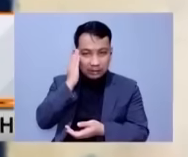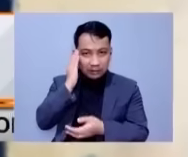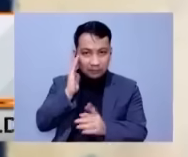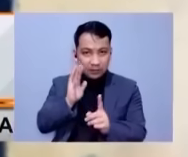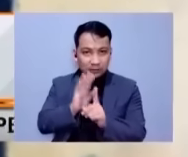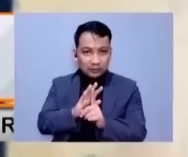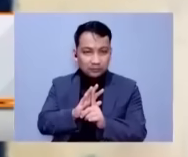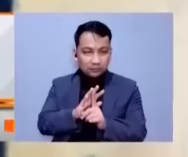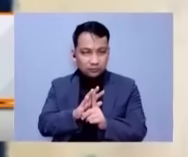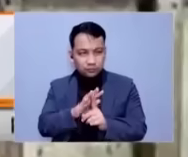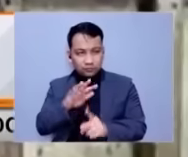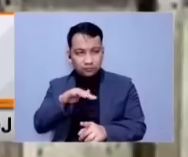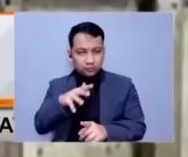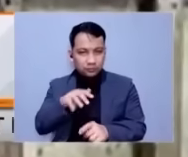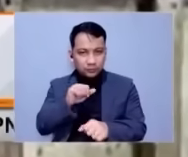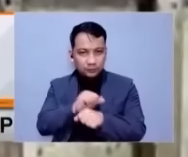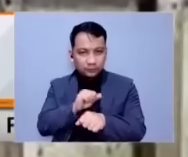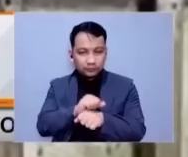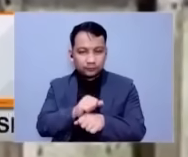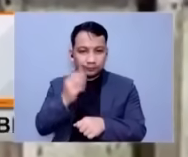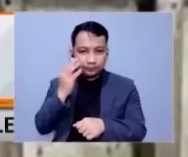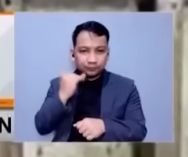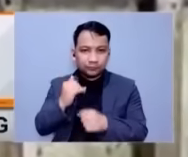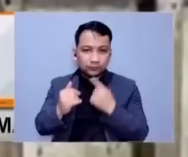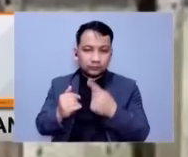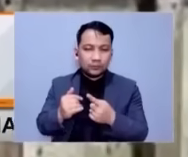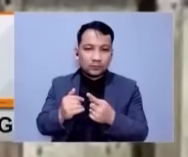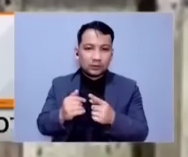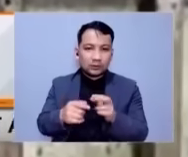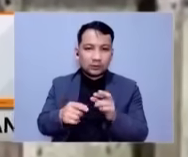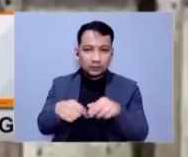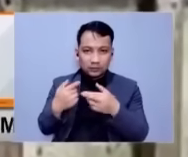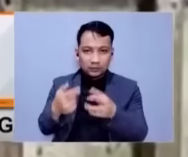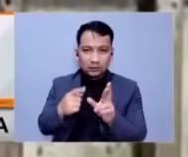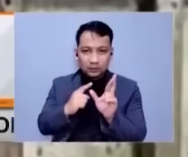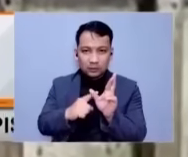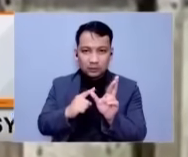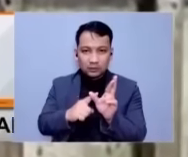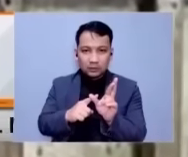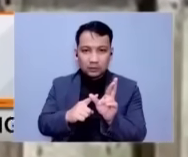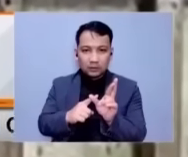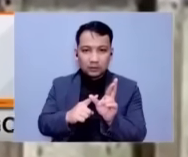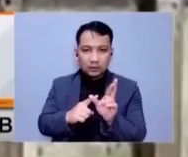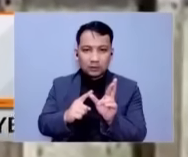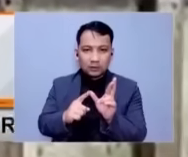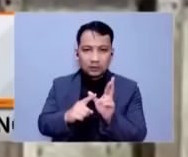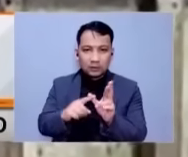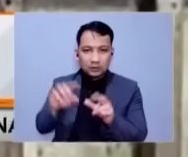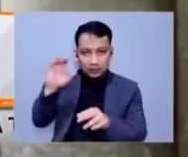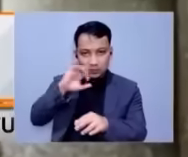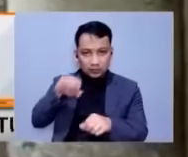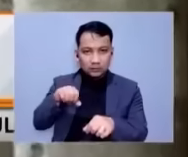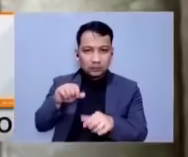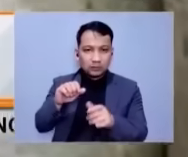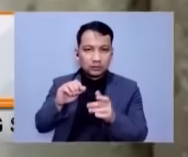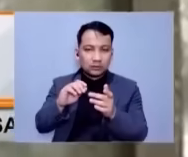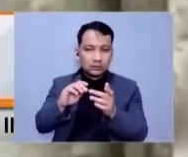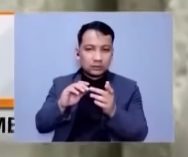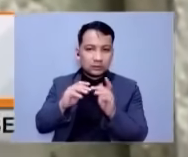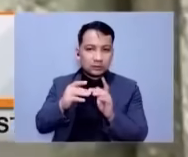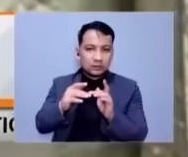ang kanyang mga katrabaho. Sa tuwing magre-resita raw kasi ng gamot si Alpici, nagsisearch pa siya online. Kaya